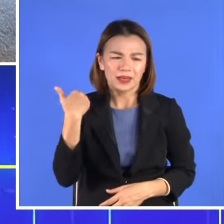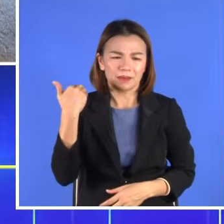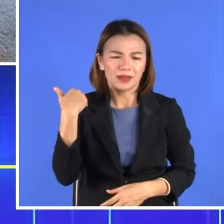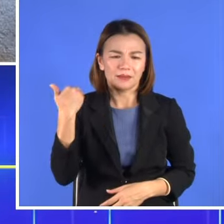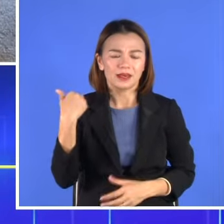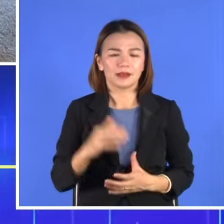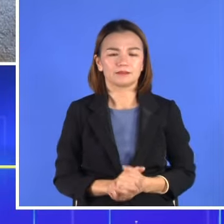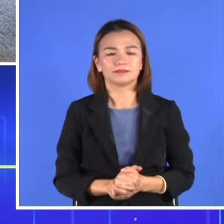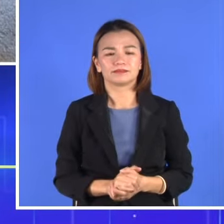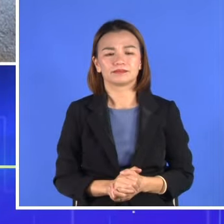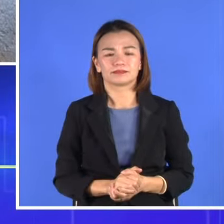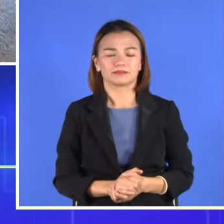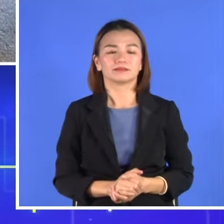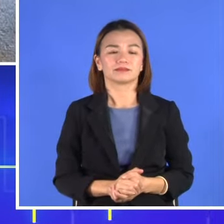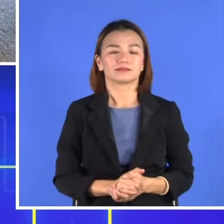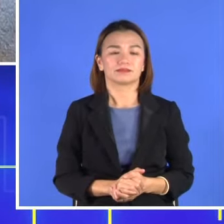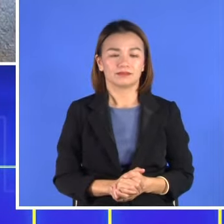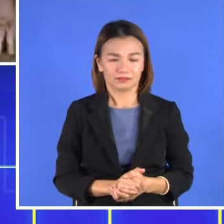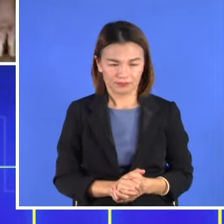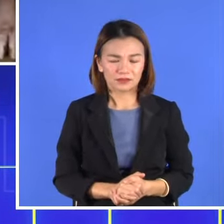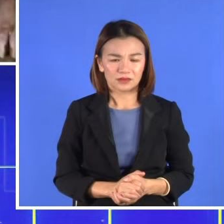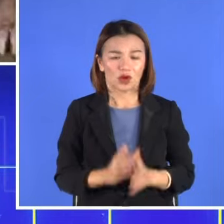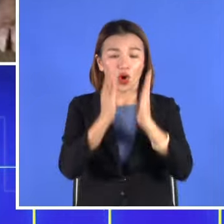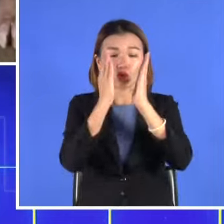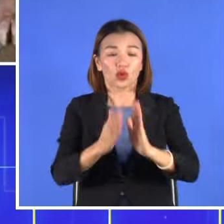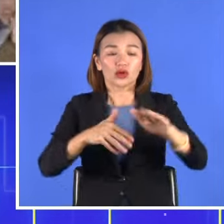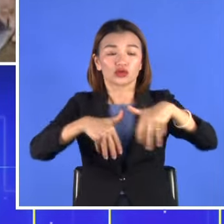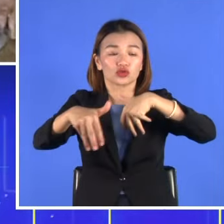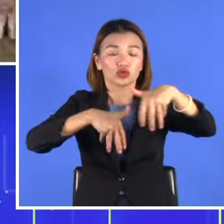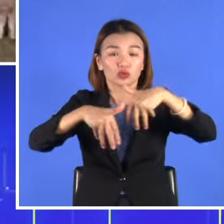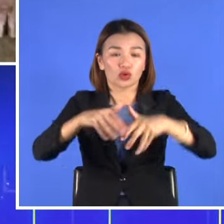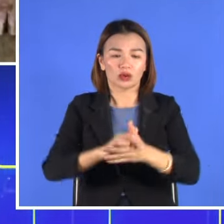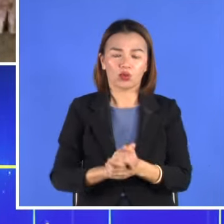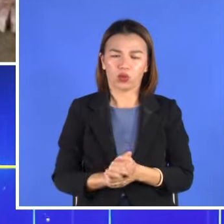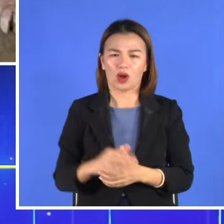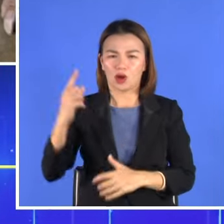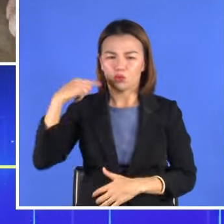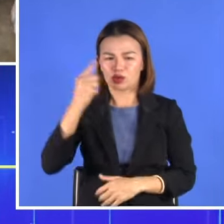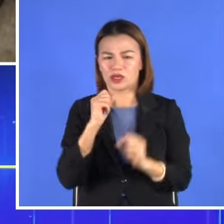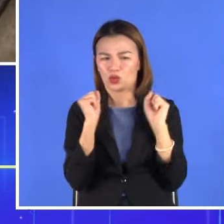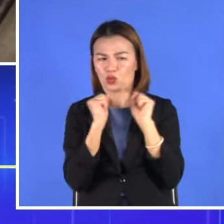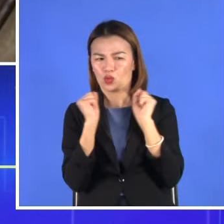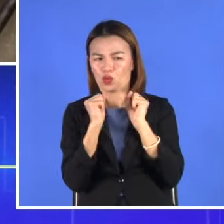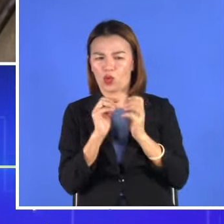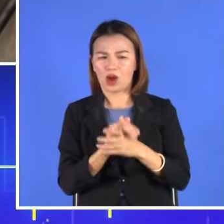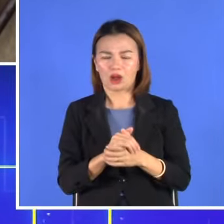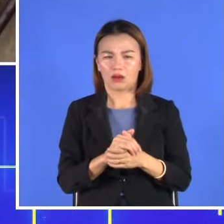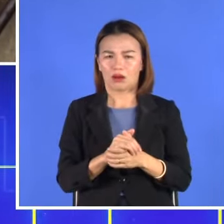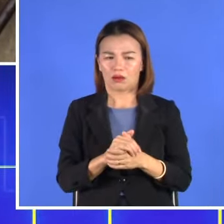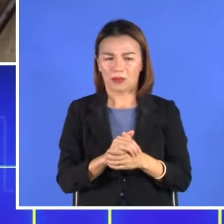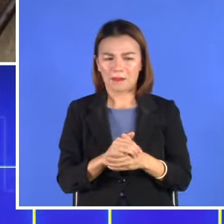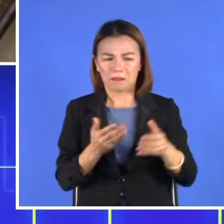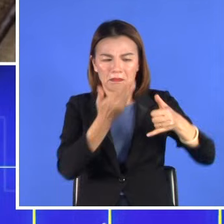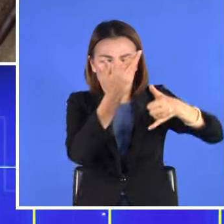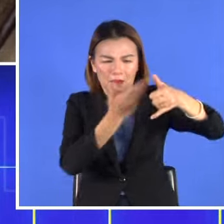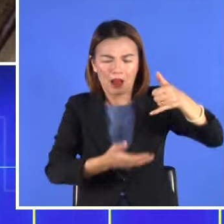ทีนี้พอเกิดเหตุการณ์แบบนี้คนในหมู่บ้านโดยเฉพาะคุณผู้หญิงเขาหวาดกลัวนะคะเพราะว่านี่ไม่ปกติแล้วนเป็นใครมา